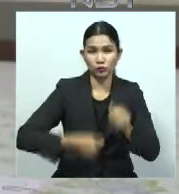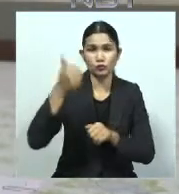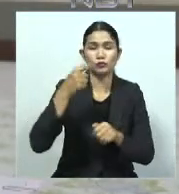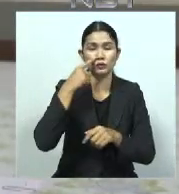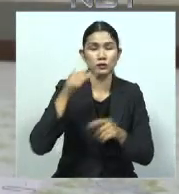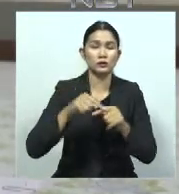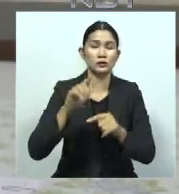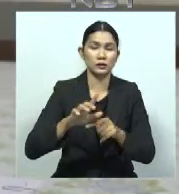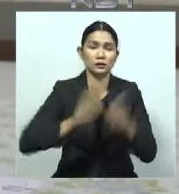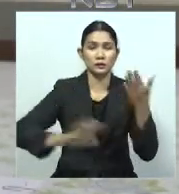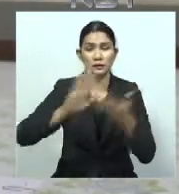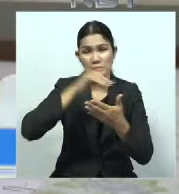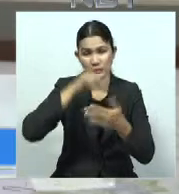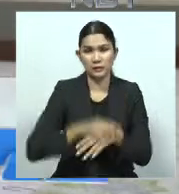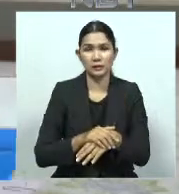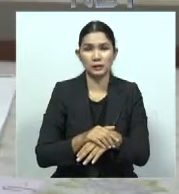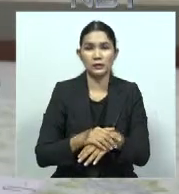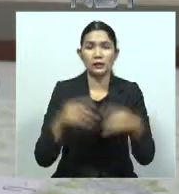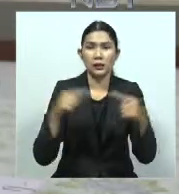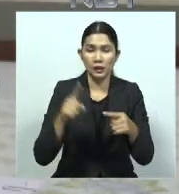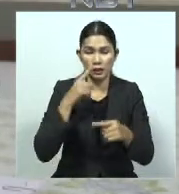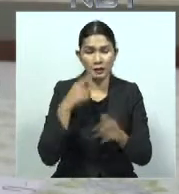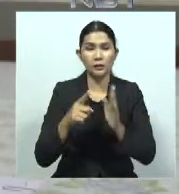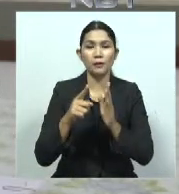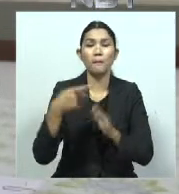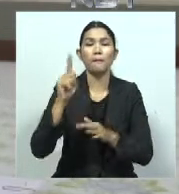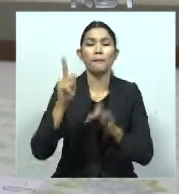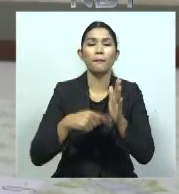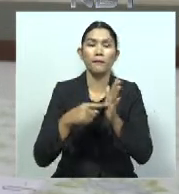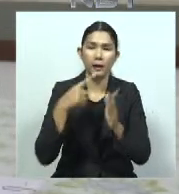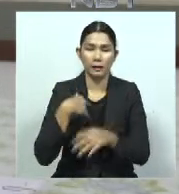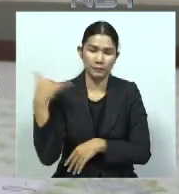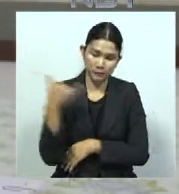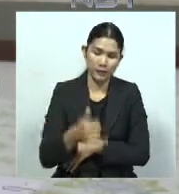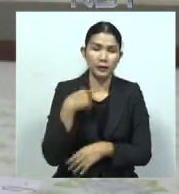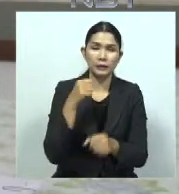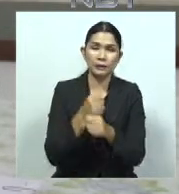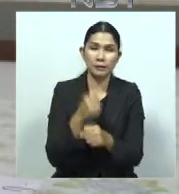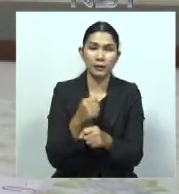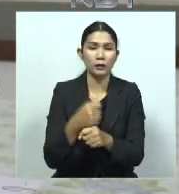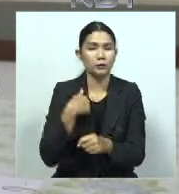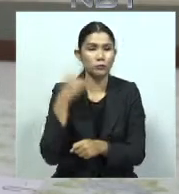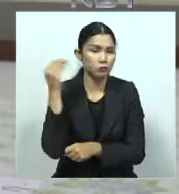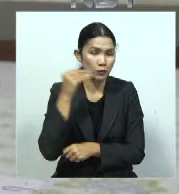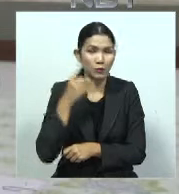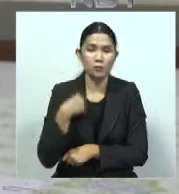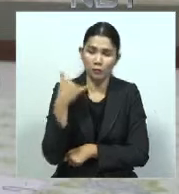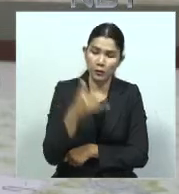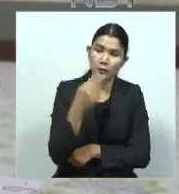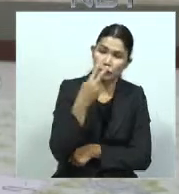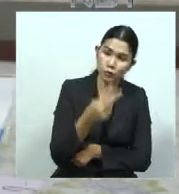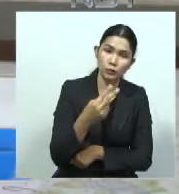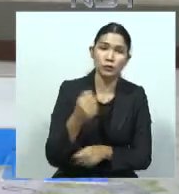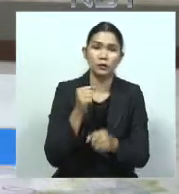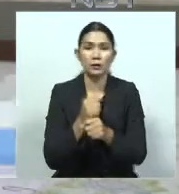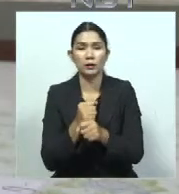นชาวจังหวัดสงขลาด้วยนะครับป๋าจะมาดูแลการทำงานของเราชาวกรมทางหลวงนะครับมาติดตามมาสอบถามความ